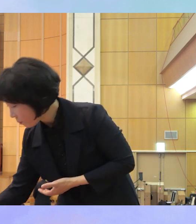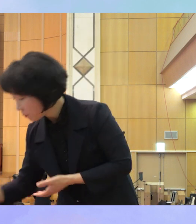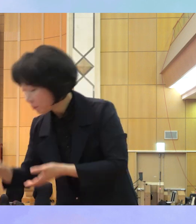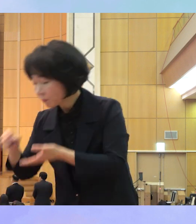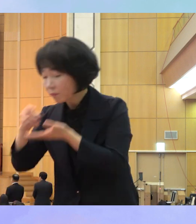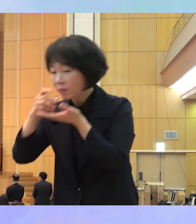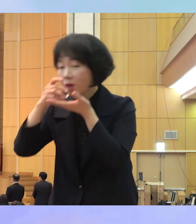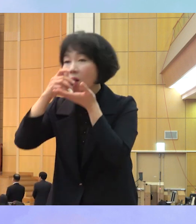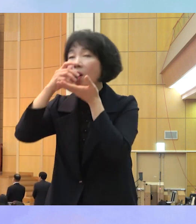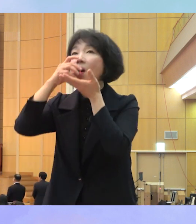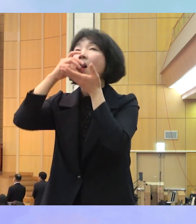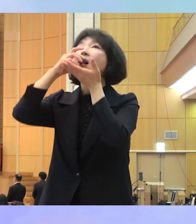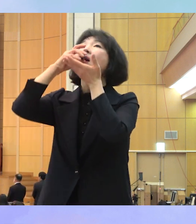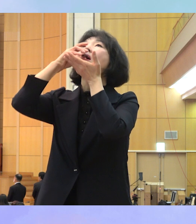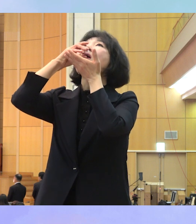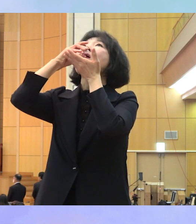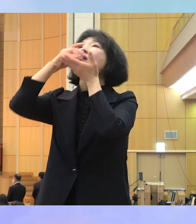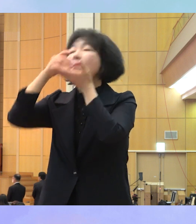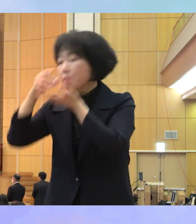이는 나